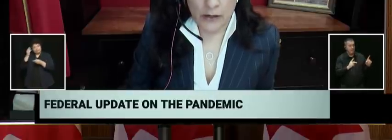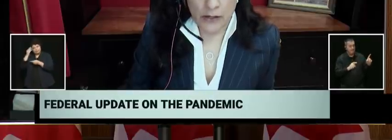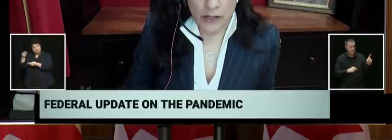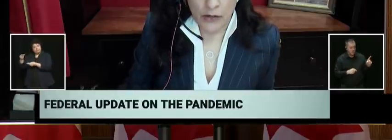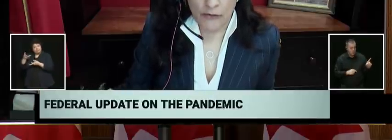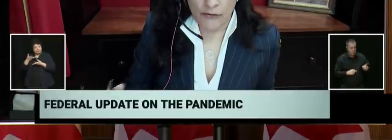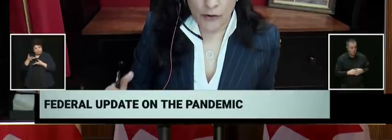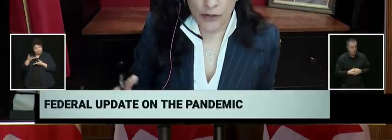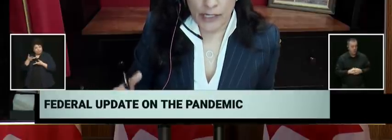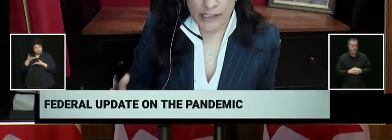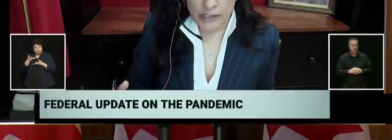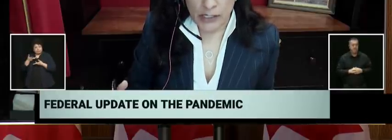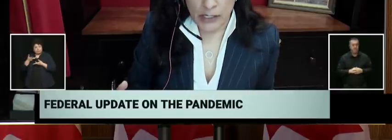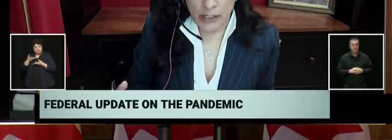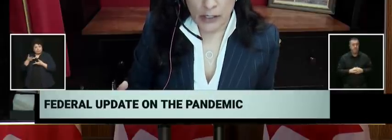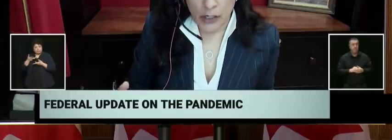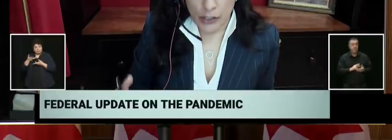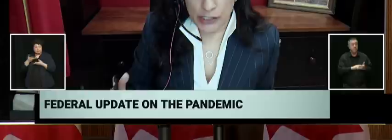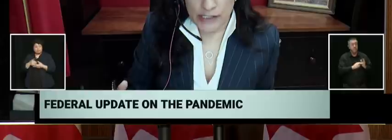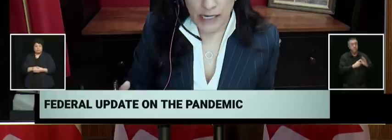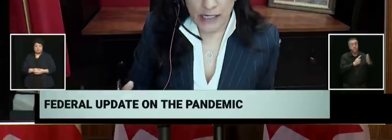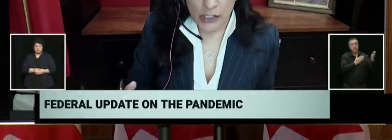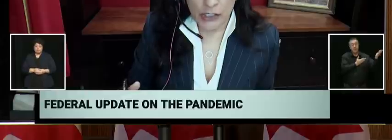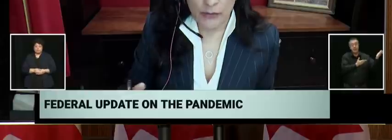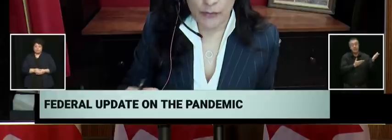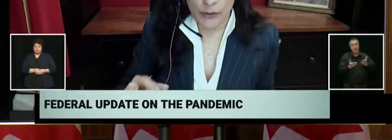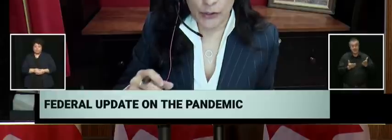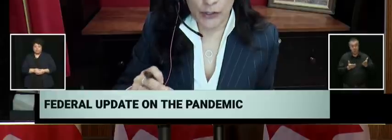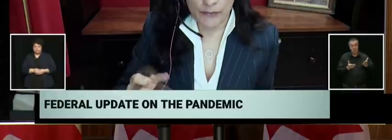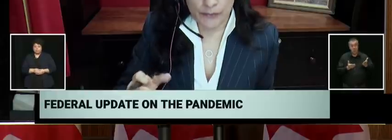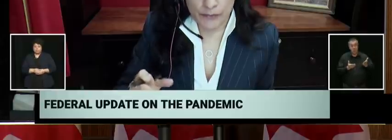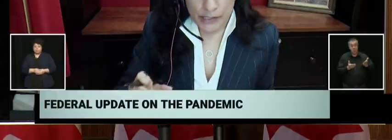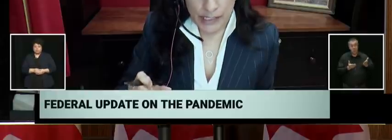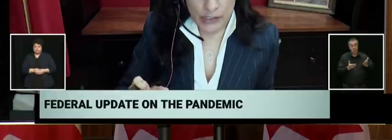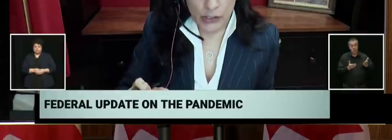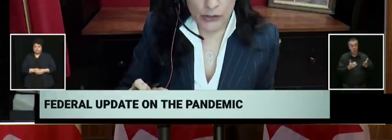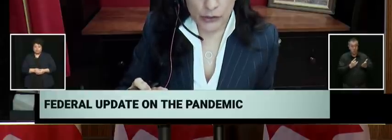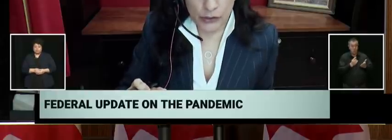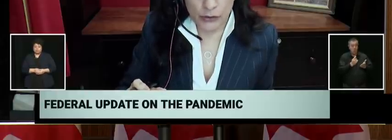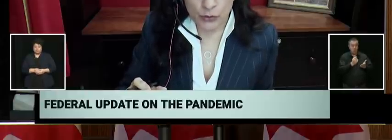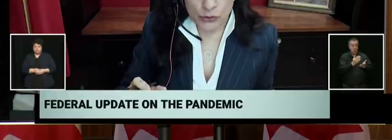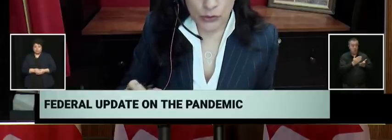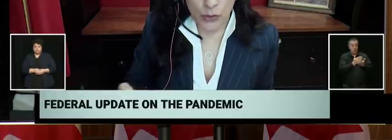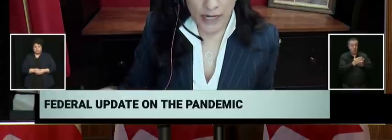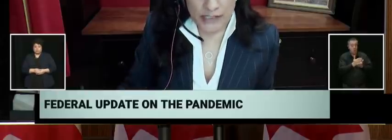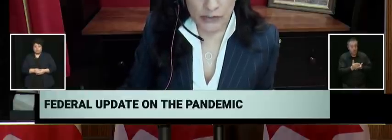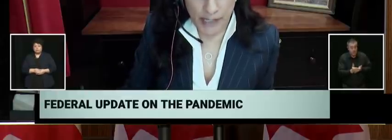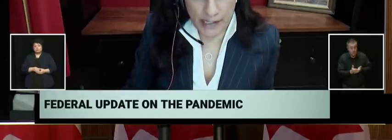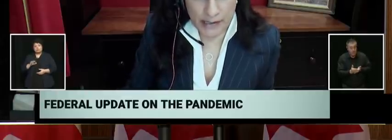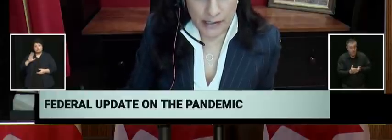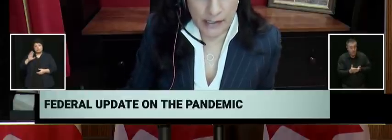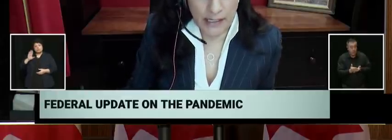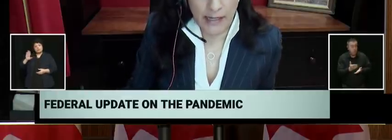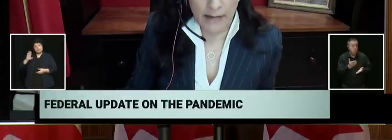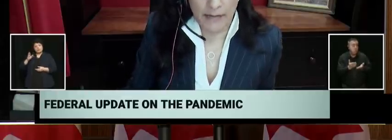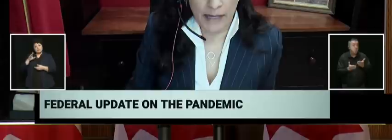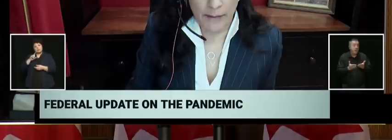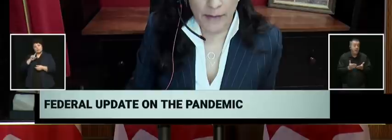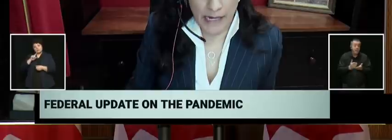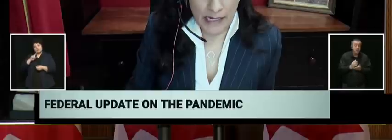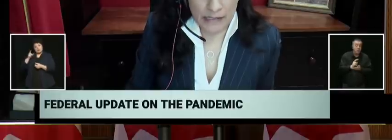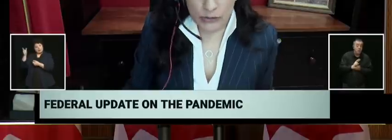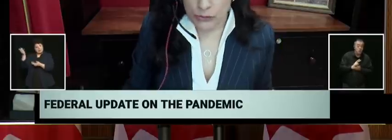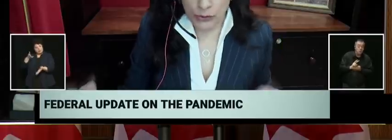livraisons vont être en retard peut-être 2 ou 3 semaines,